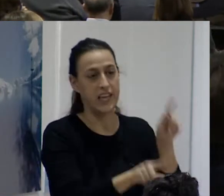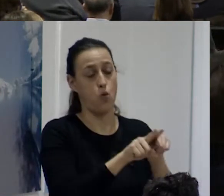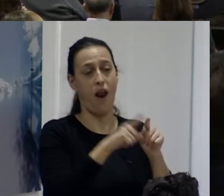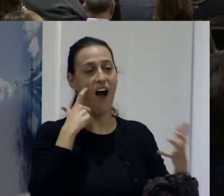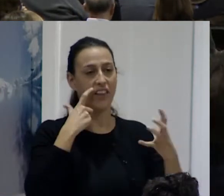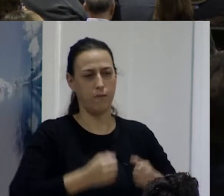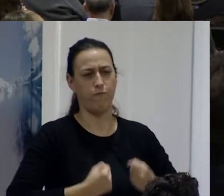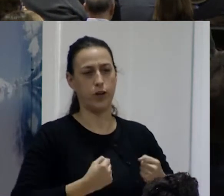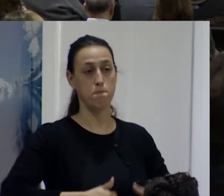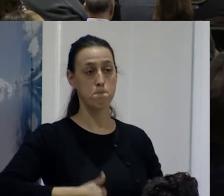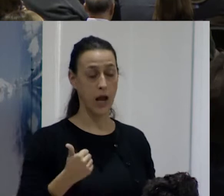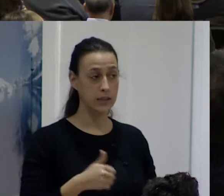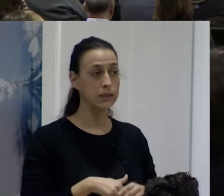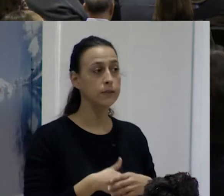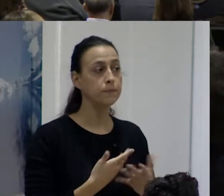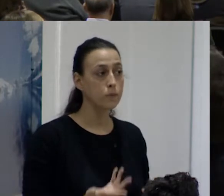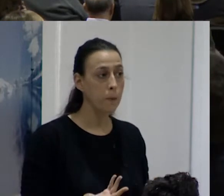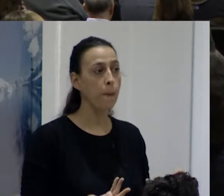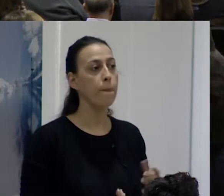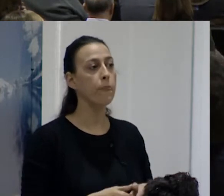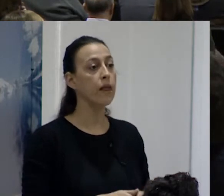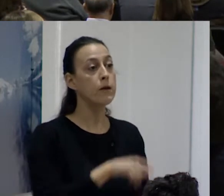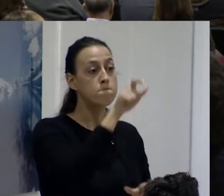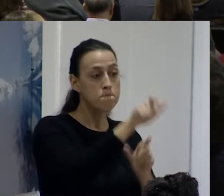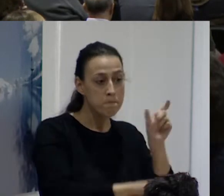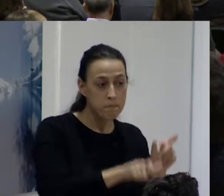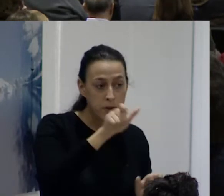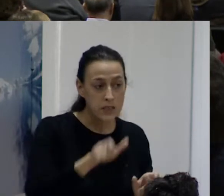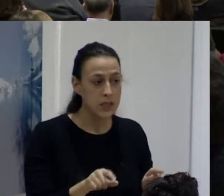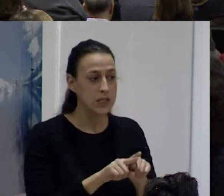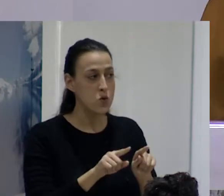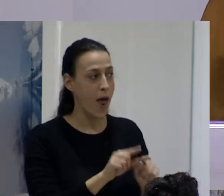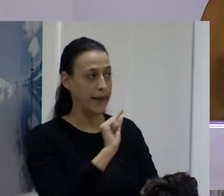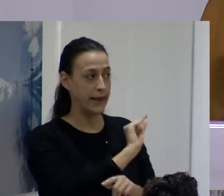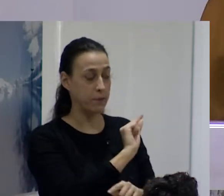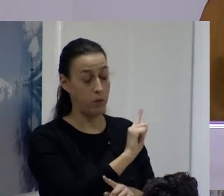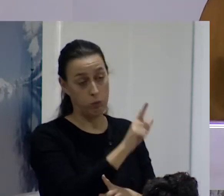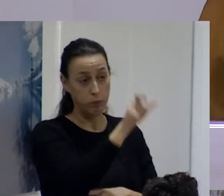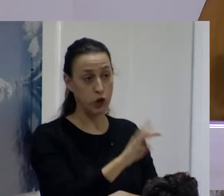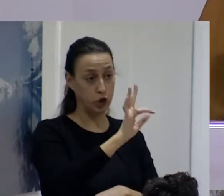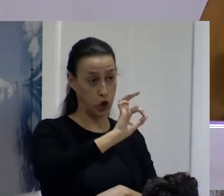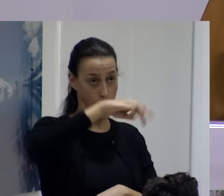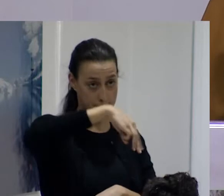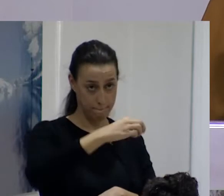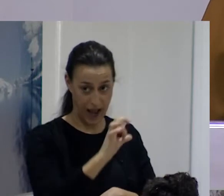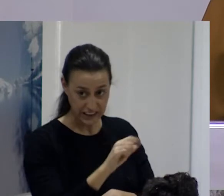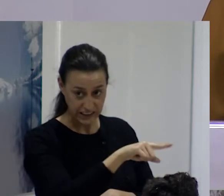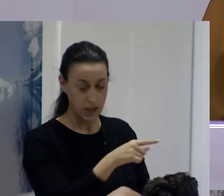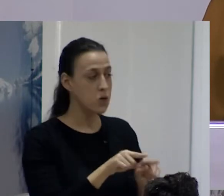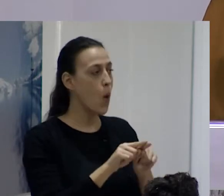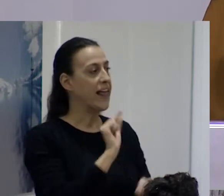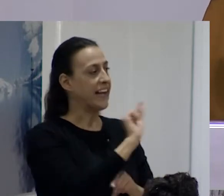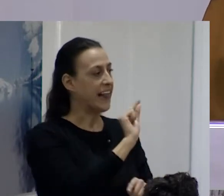D'aquesta manera resulten cadascuna de les interpretacions històriques de la crítica d'art de Tomàs Llorenç, n'hereten les precedents i